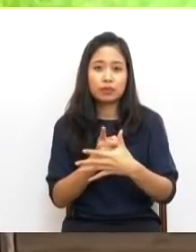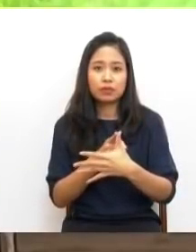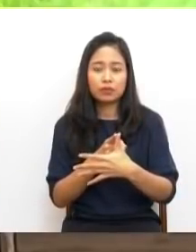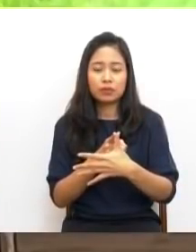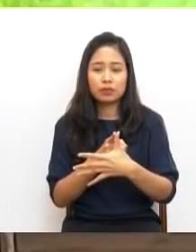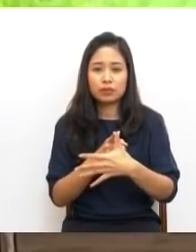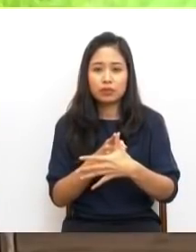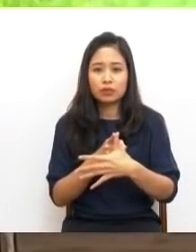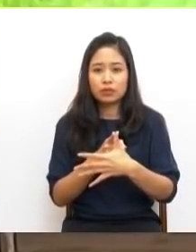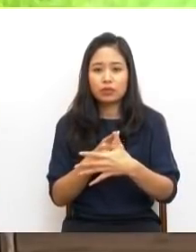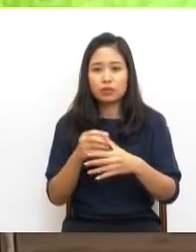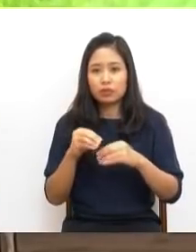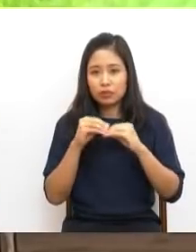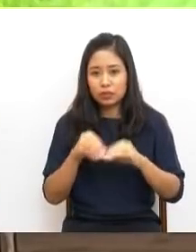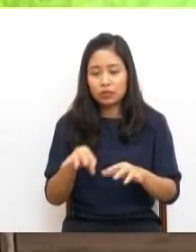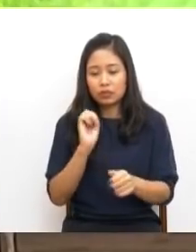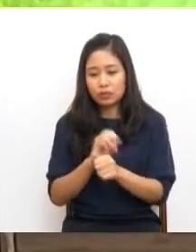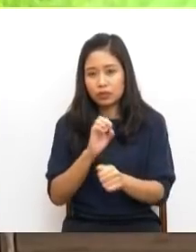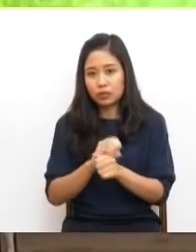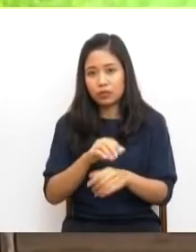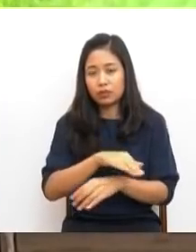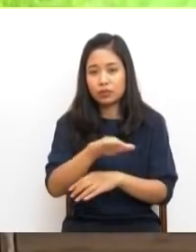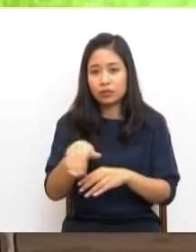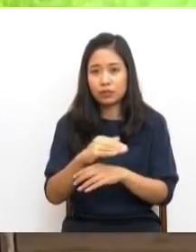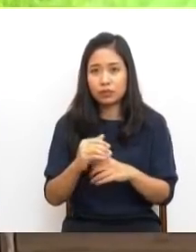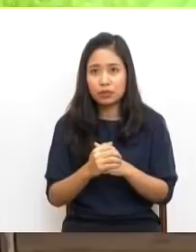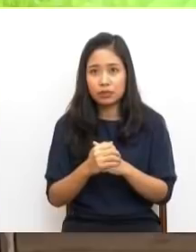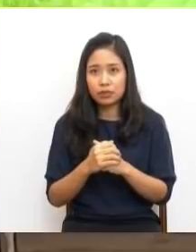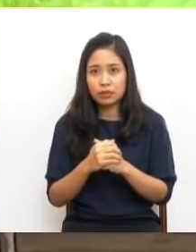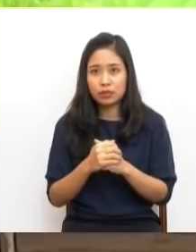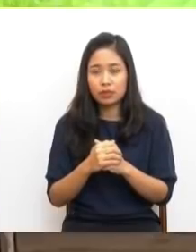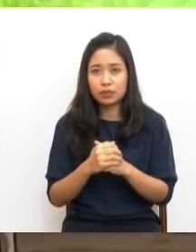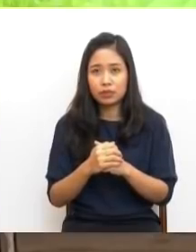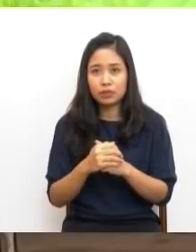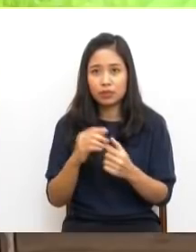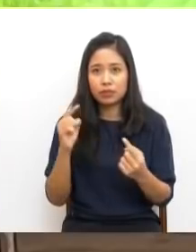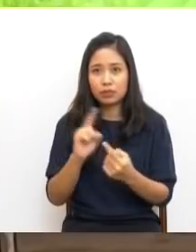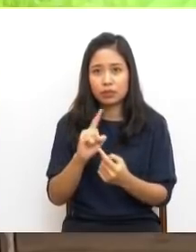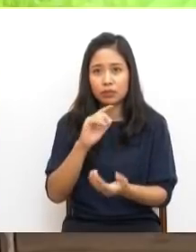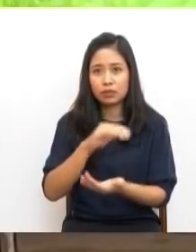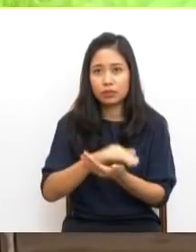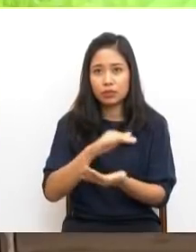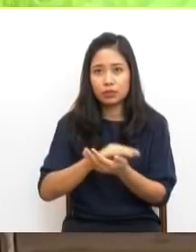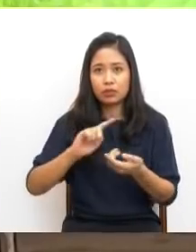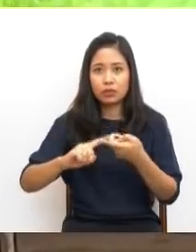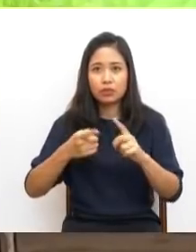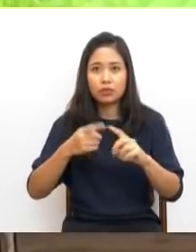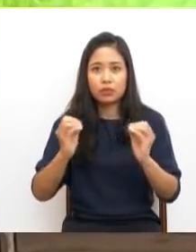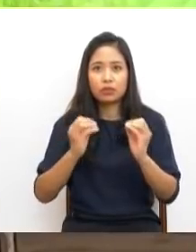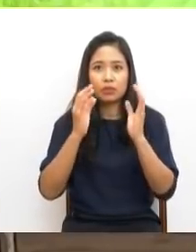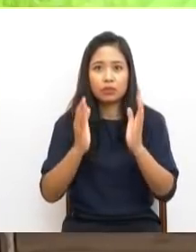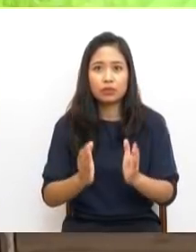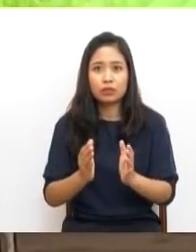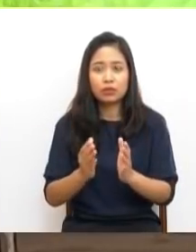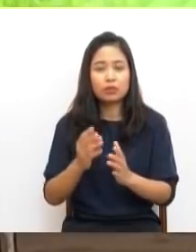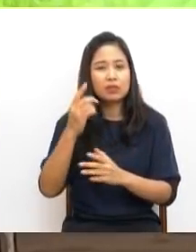ากจะให้ท่านผู้อำนวยการสำนักงานเขตพื้นที่นะครับพอโรงเรียนคุณครูได้ต